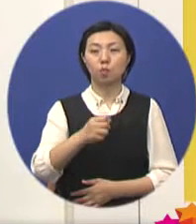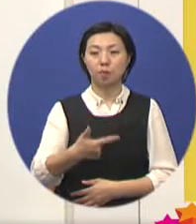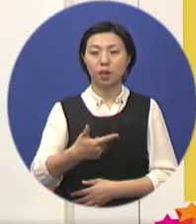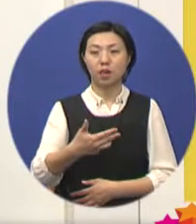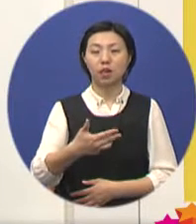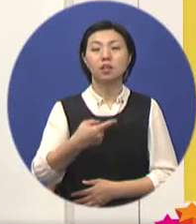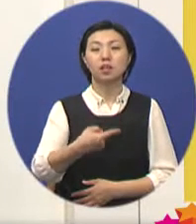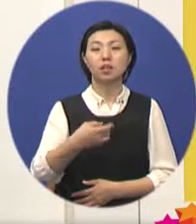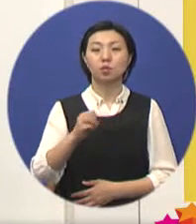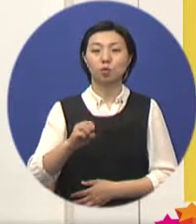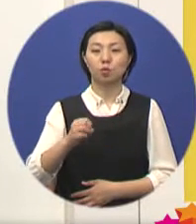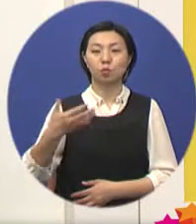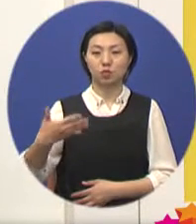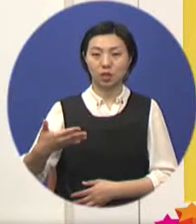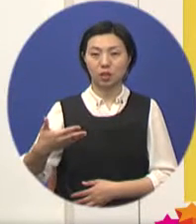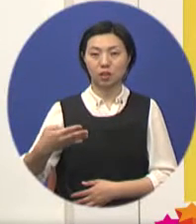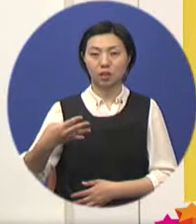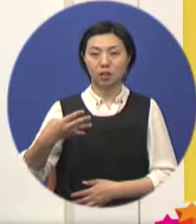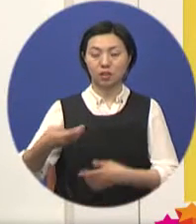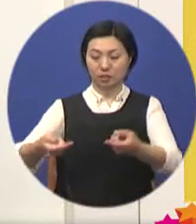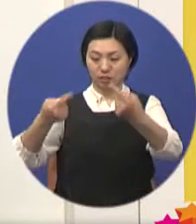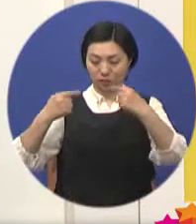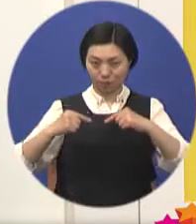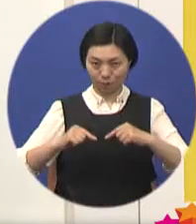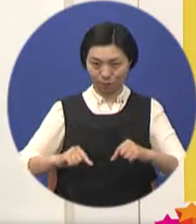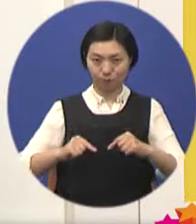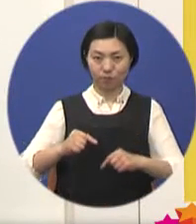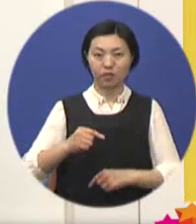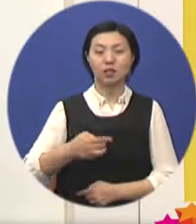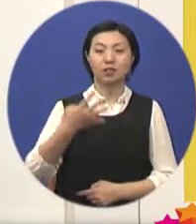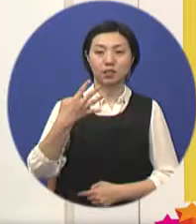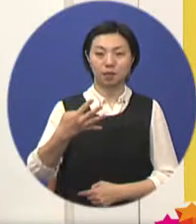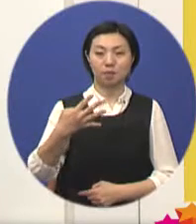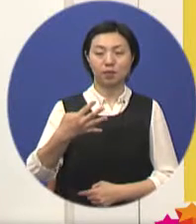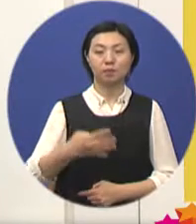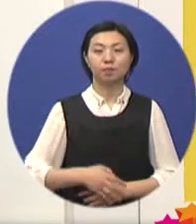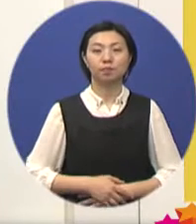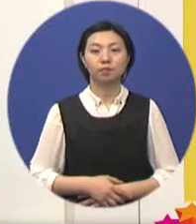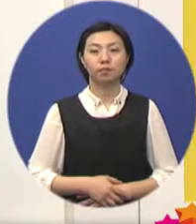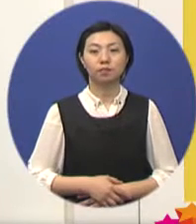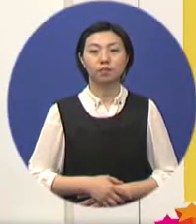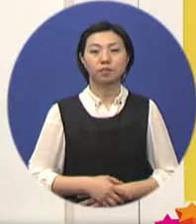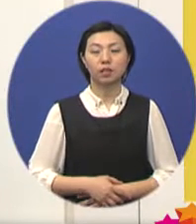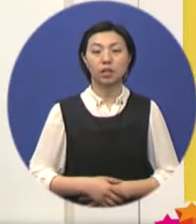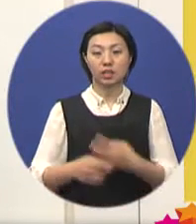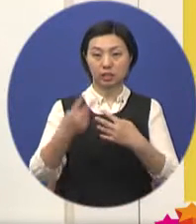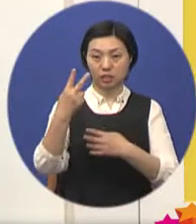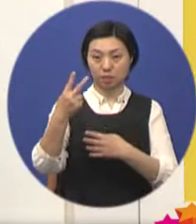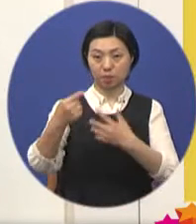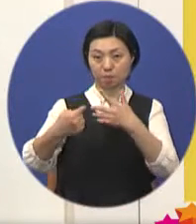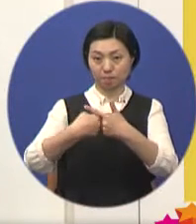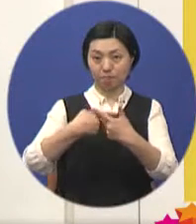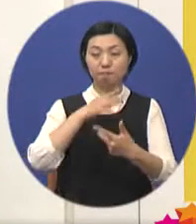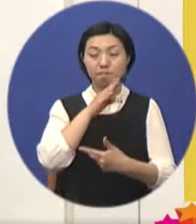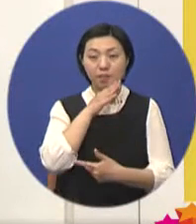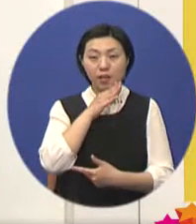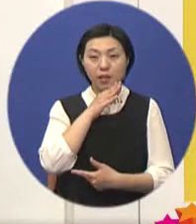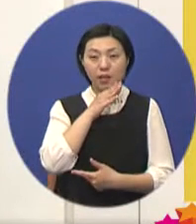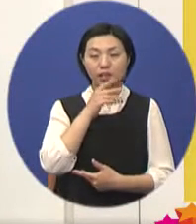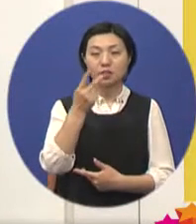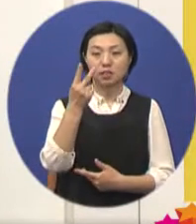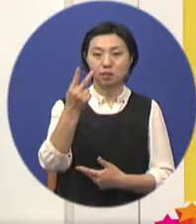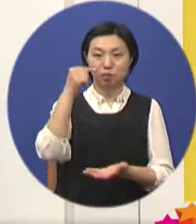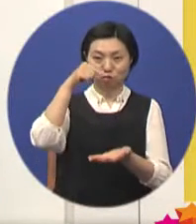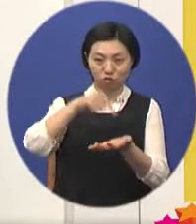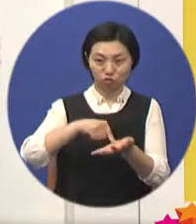060-608-1004번이죠. 네. 퀴즈 참여도 4번입니다. 그렇습니다. 자, 2번이 정답이다 라고 네. 생각하시면 2번을 누르시고 전화를 놓고 기다리시면